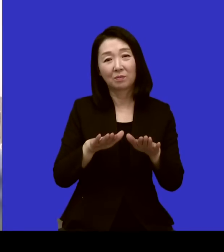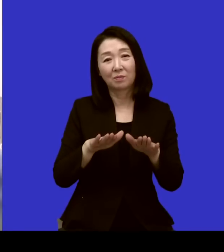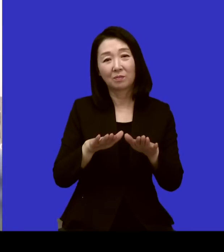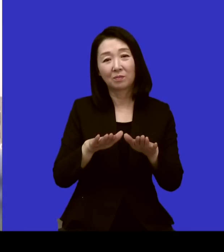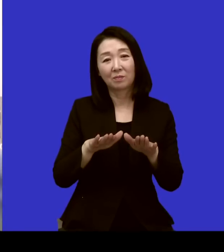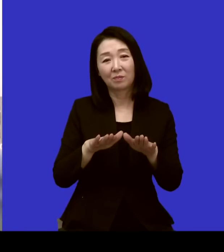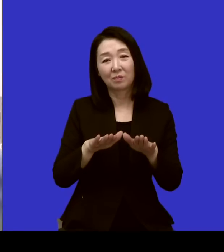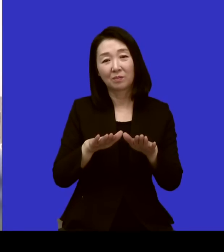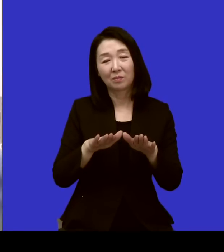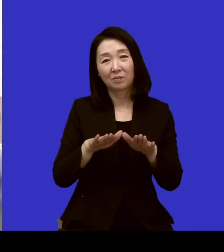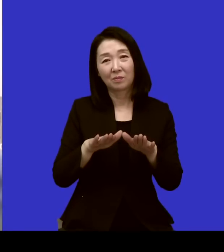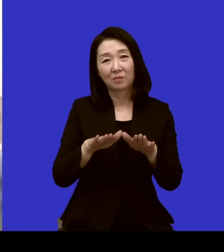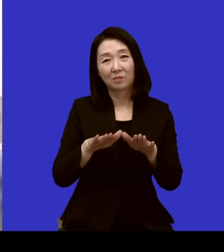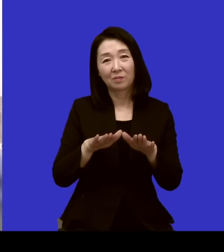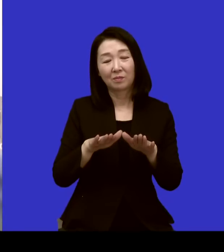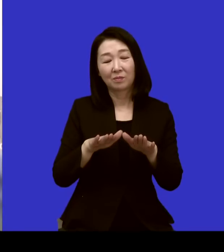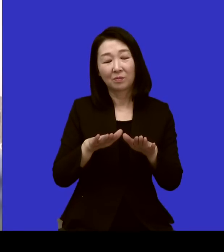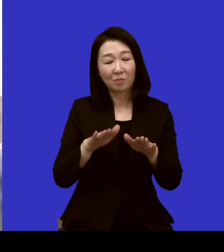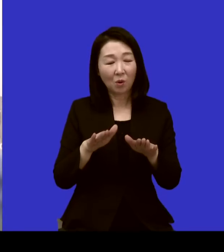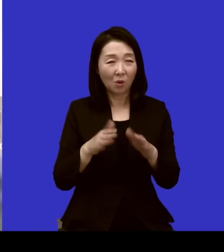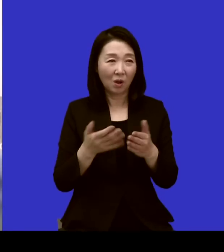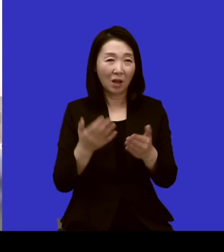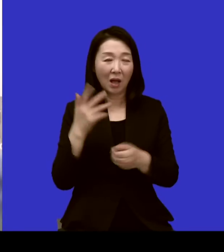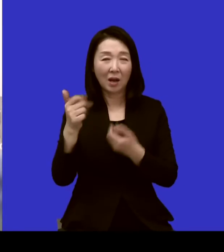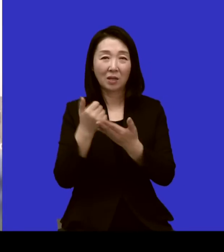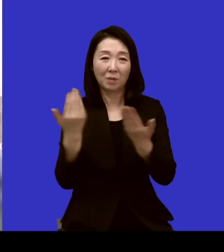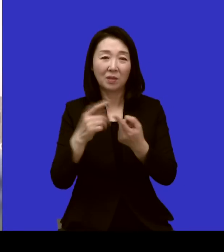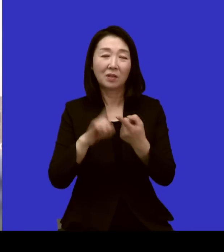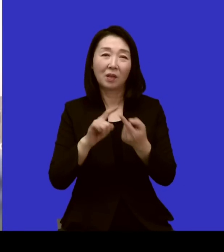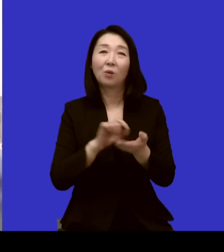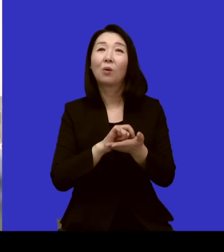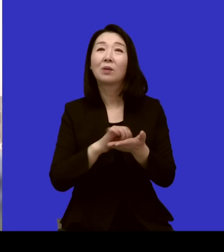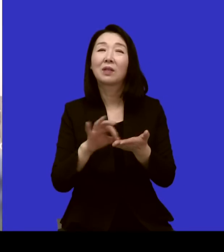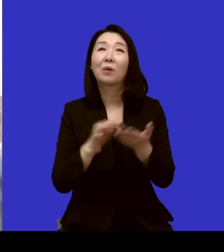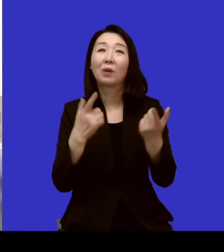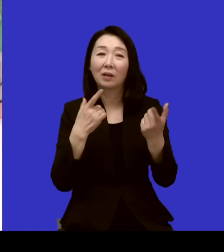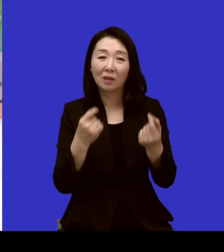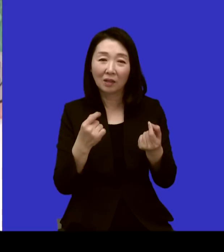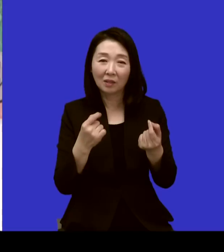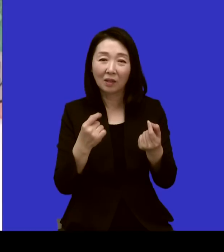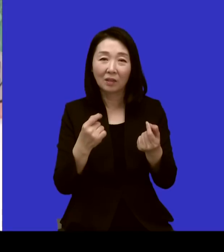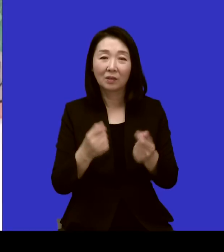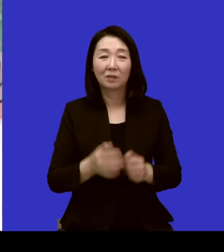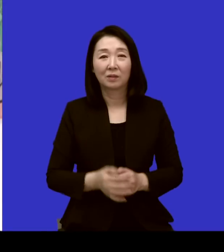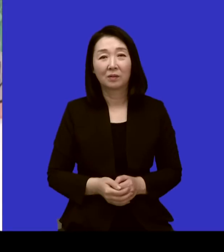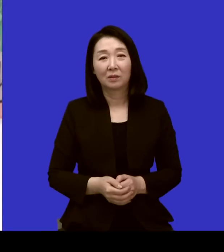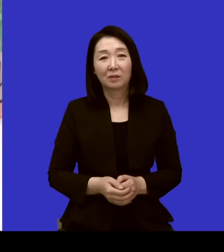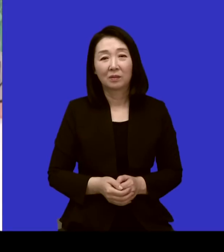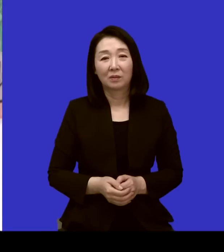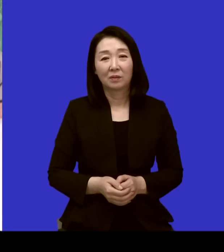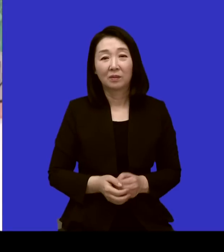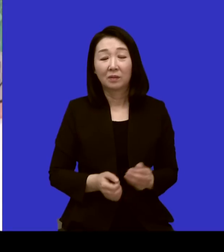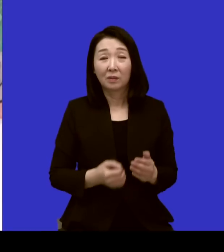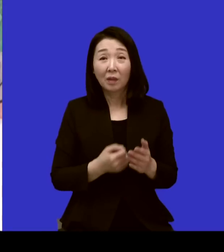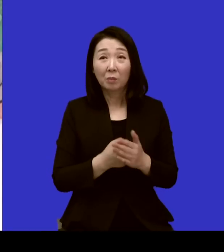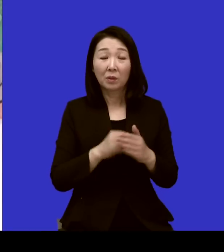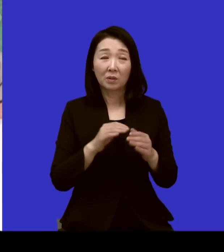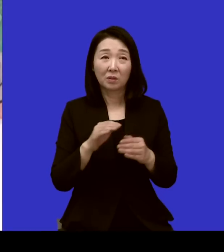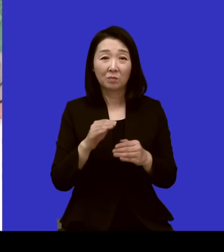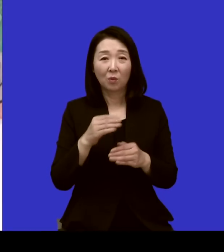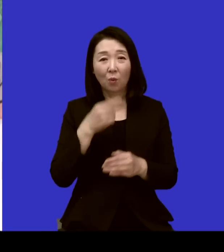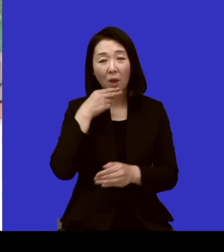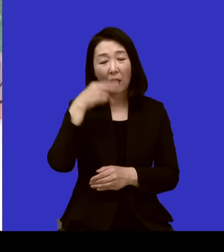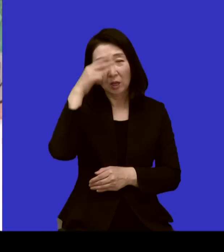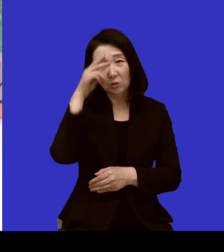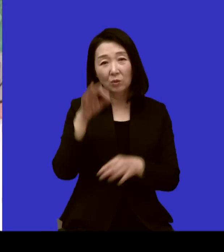이런 여러 가지 아주 뛰어난 일을 하시는 작가님이 되신 것 같은데 사실은 정말로 그 클럽 일이 지금